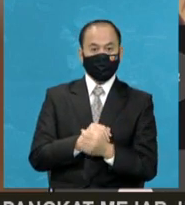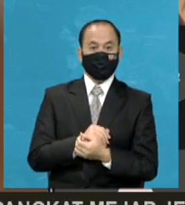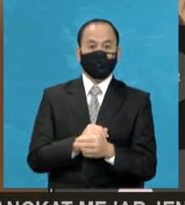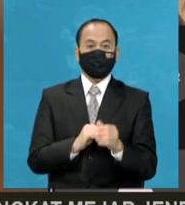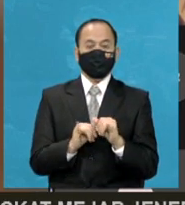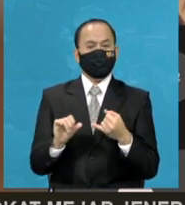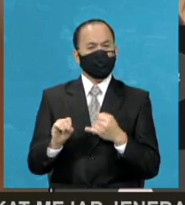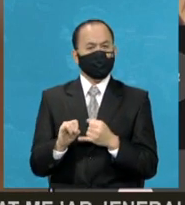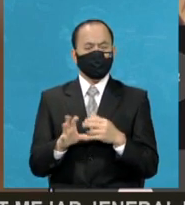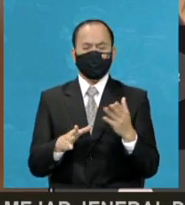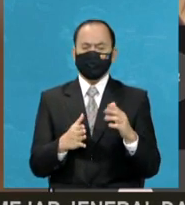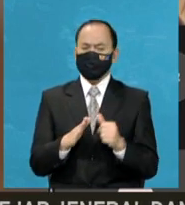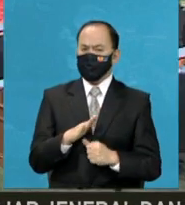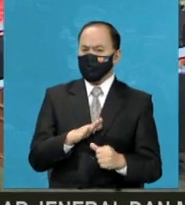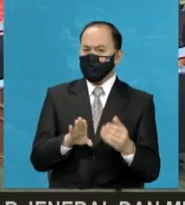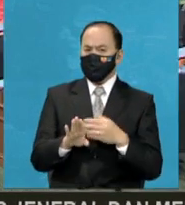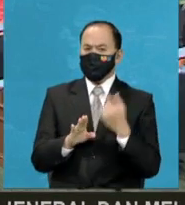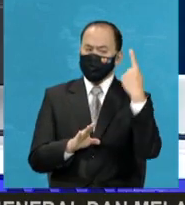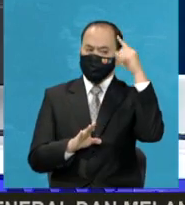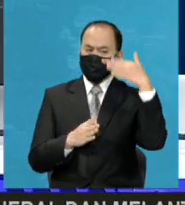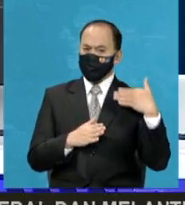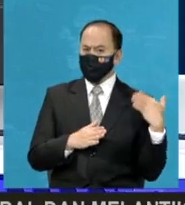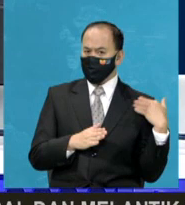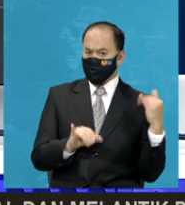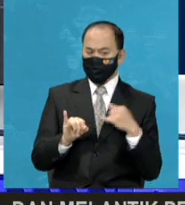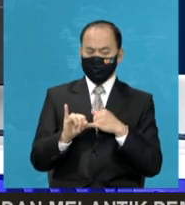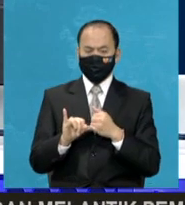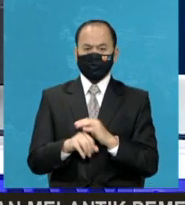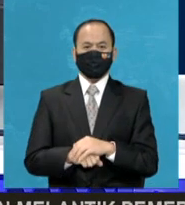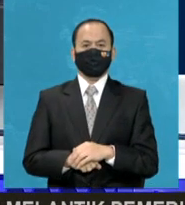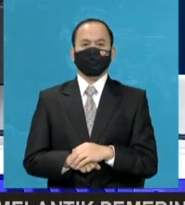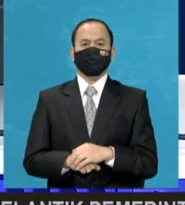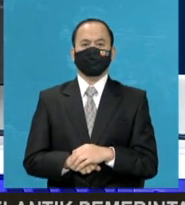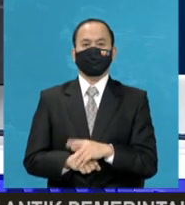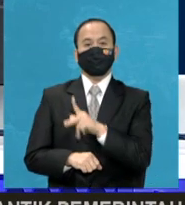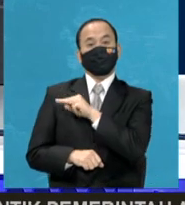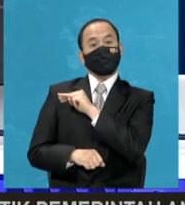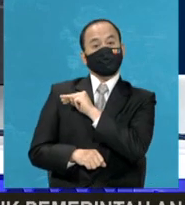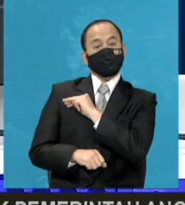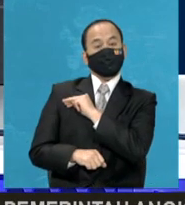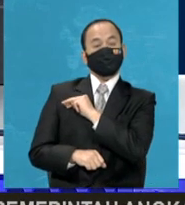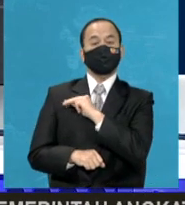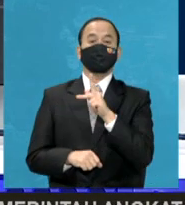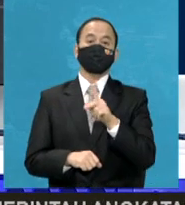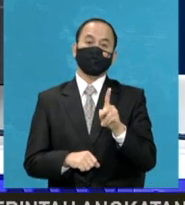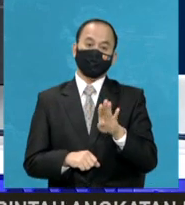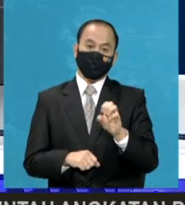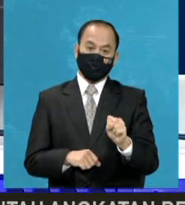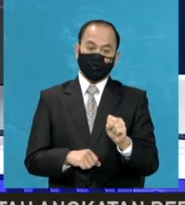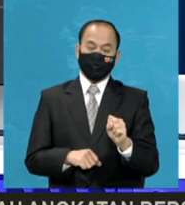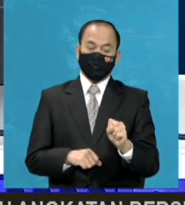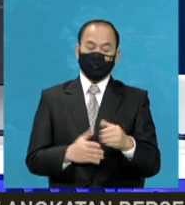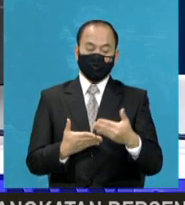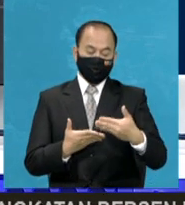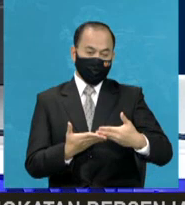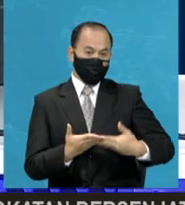inisiatif yang dilaksanakan bagi pria Hai menteri kebudayaan belia dan sukan juga menguraikan